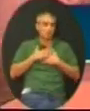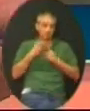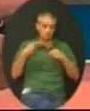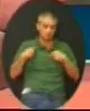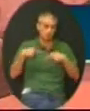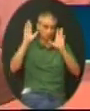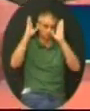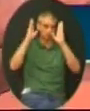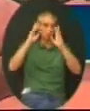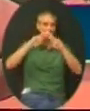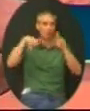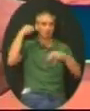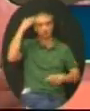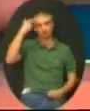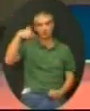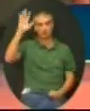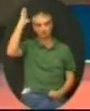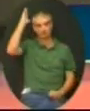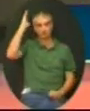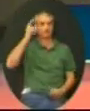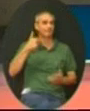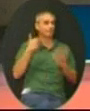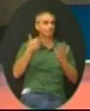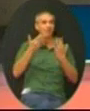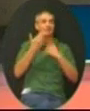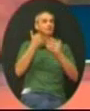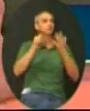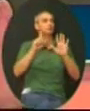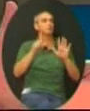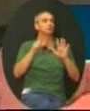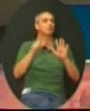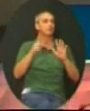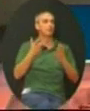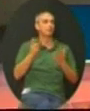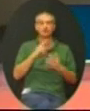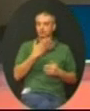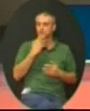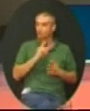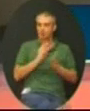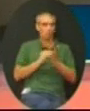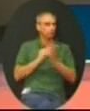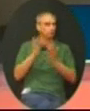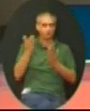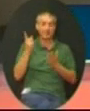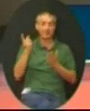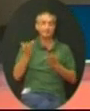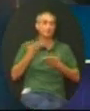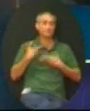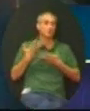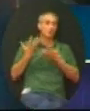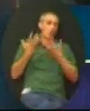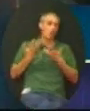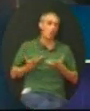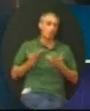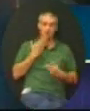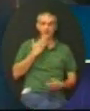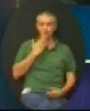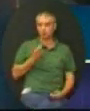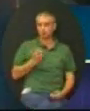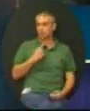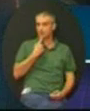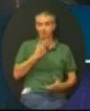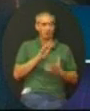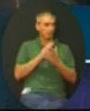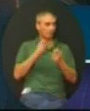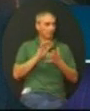יוחזרו לרשות הפלסטינית. כן, אבל ב-67 הכל השתנה. לפני 67 היו חלקים... ירושלים לא זקוקה להם, הם מהווים עול ונטל עליה. מה אמר